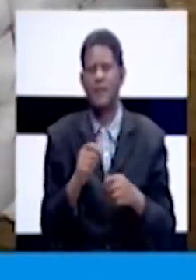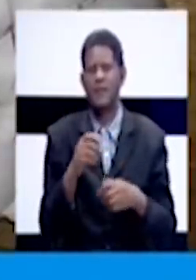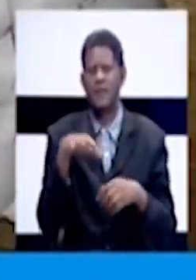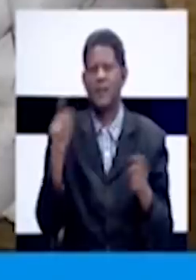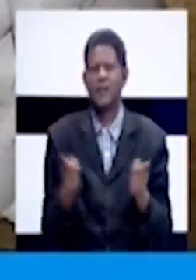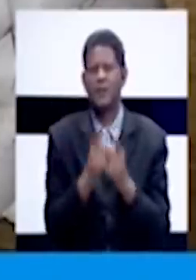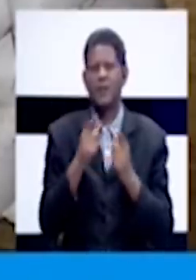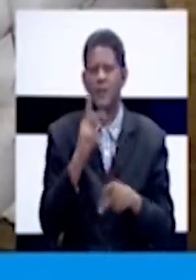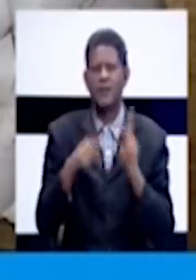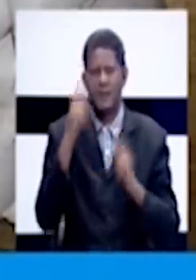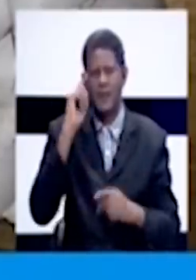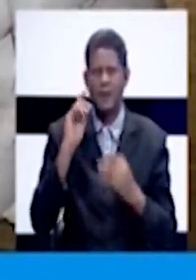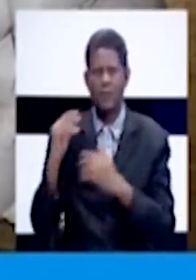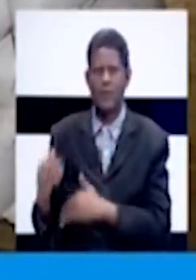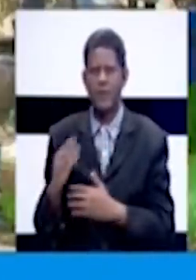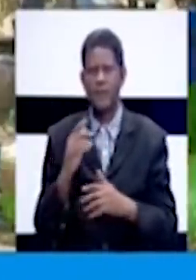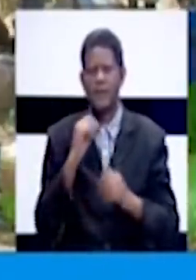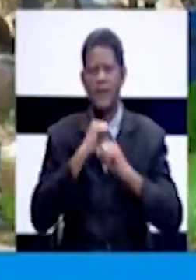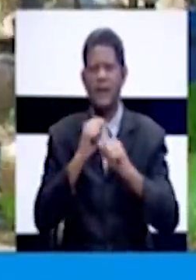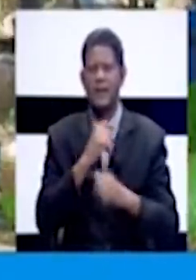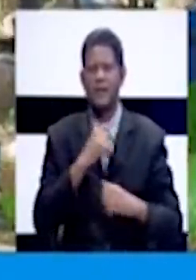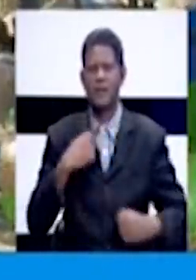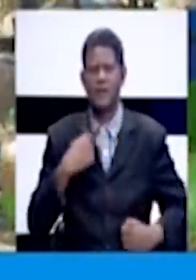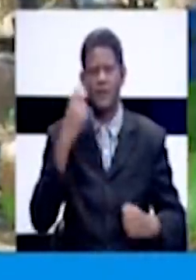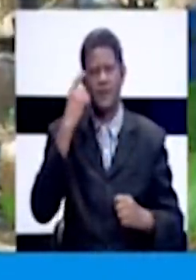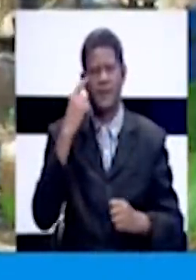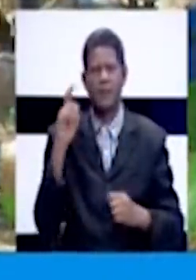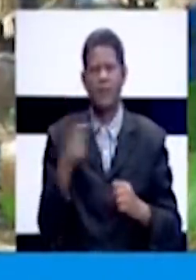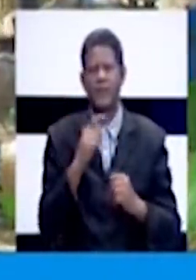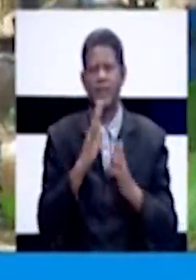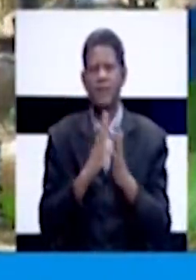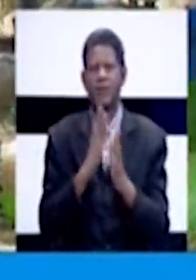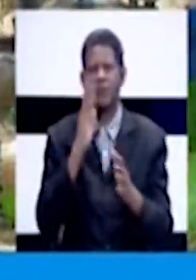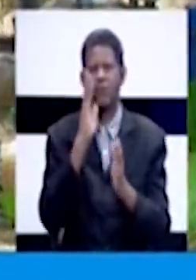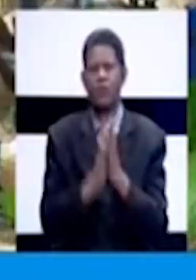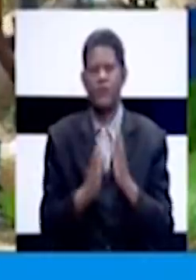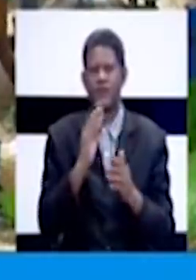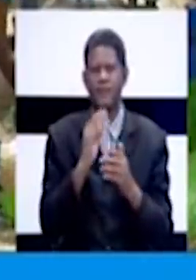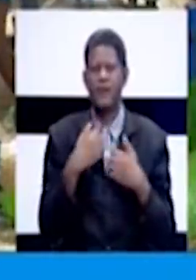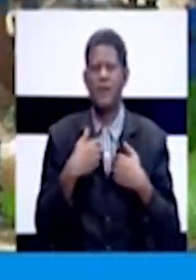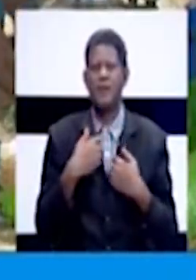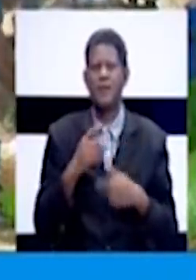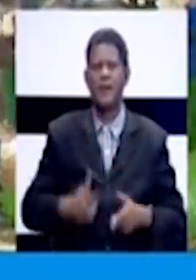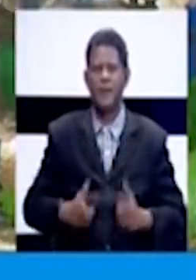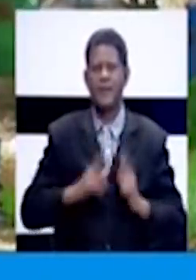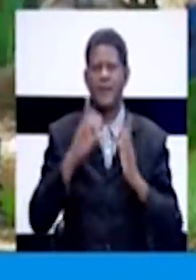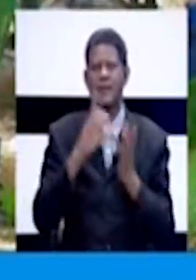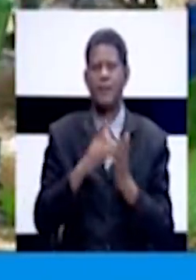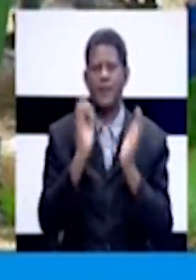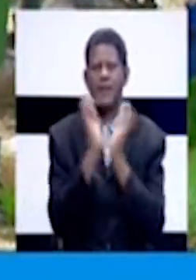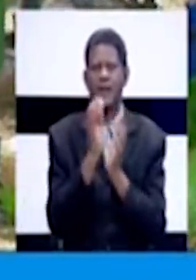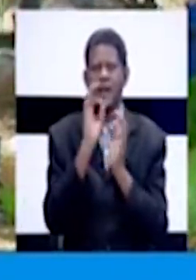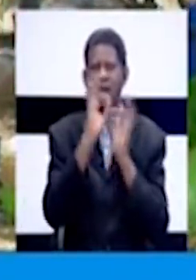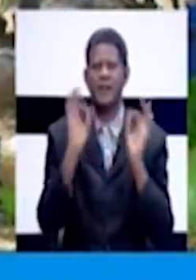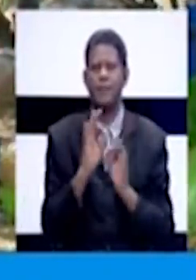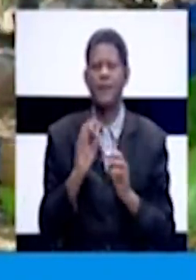ቀደሙ ኣብ ጎኒ ምክልኻል ትግራይ ዝሰሊፉ ወራሪ ንኽሰዓር ደጀን ኮይኑ ግቡእ እዩ ዝፍፅም ዘሎ። ዝተፈላለዩ ሓገዝ ዘካየዱ ዘሎ ነበርቲ ከተማ ዕዳጋ ዓርቢ ብወገኖም